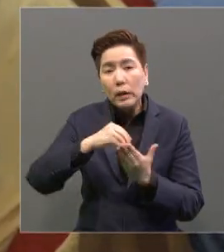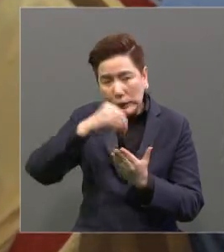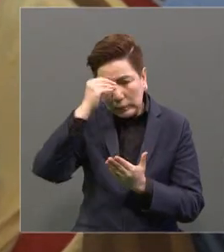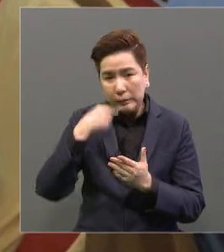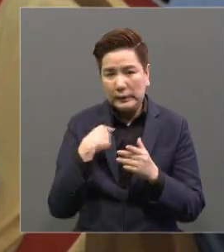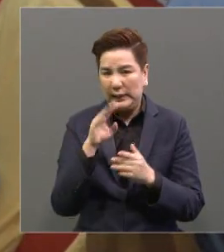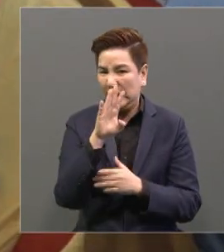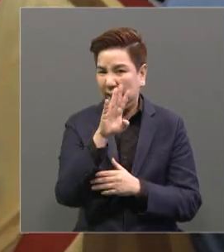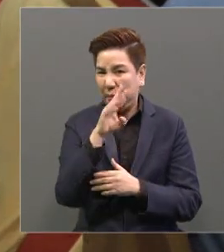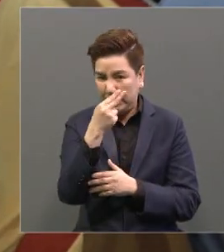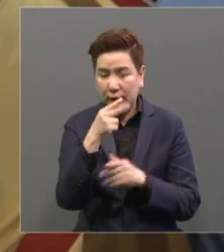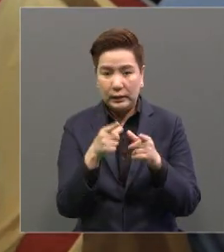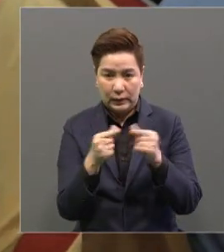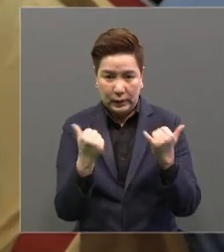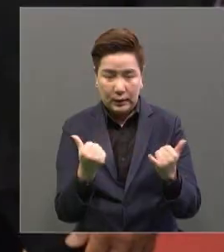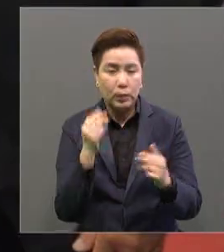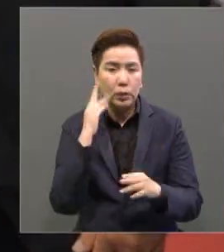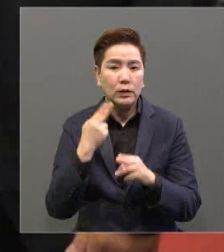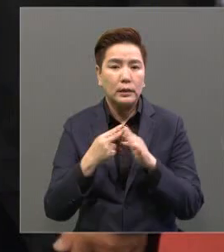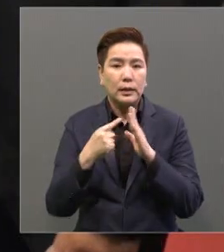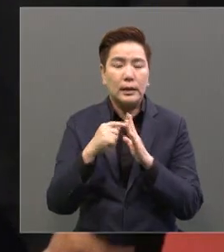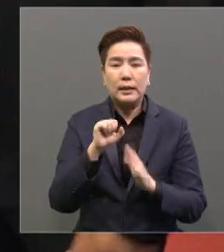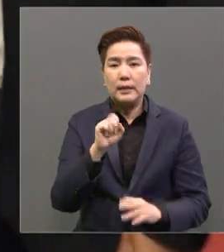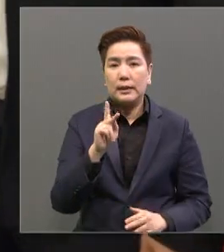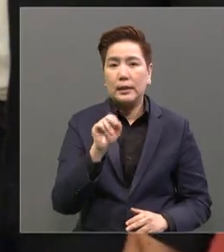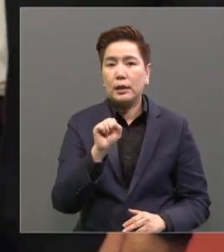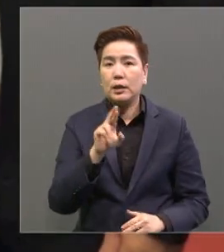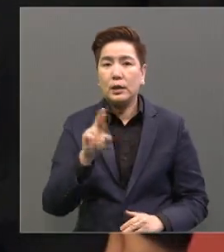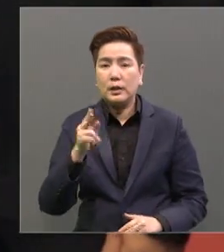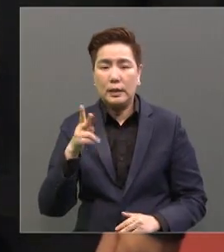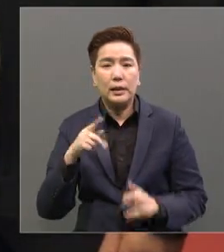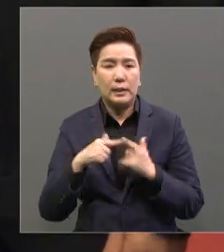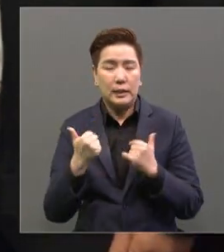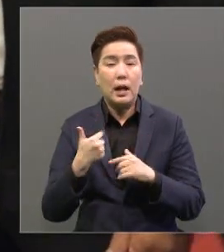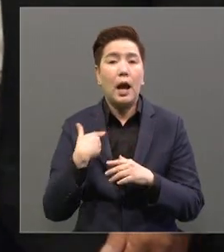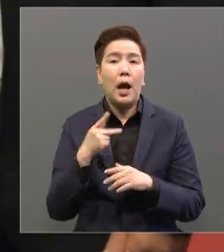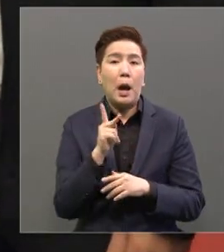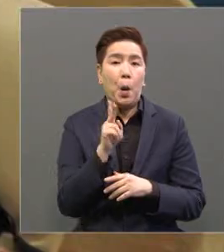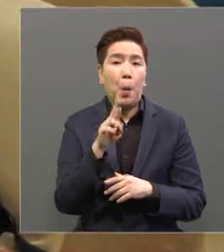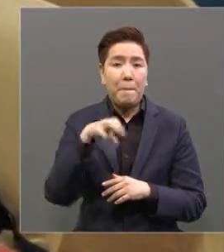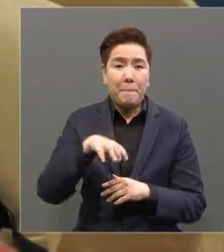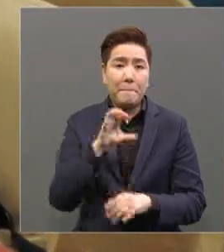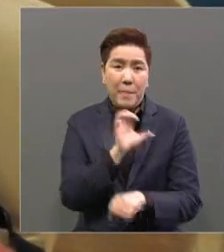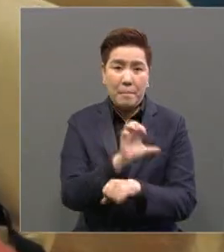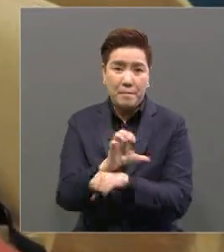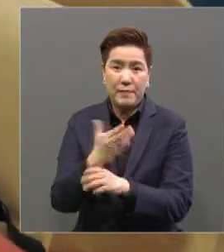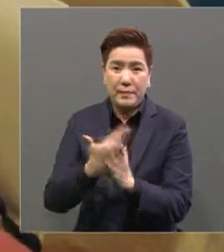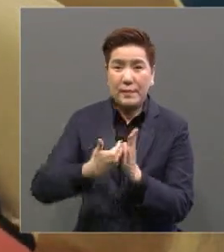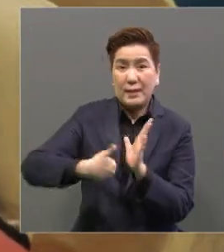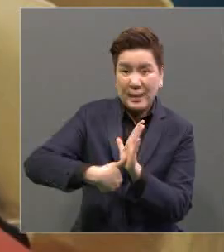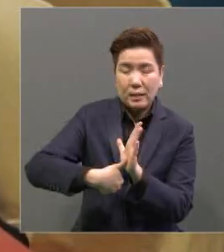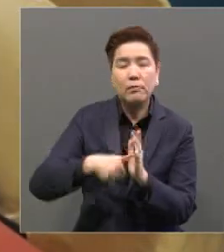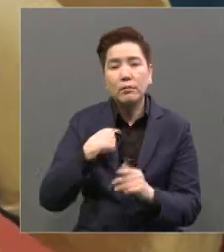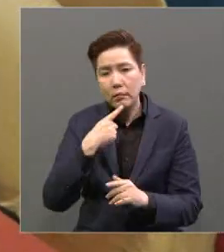คดีเลยนะครับวันนี้ทางด้านคุณเสกสรรสุขแสงครับอธิบดีกรมบังคับคดีได้มาเปิดมหกรรมไกล่เกลี่ยช่วยเหลือลูกหนี้กอง